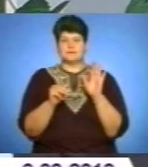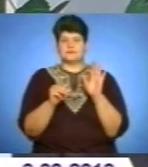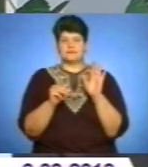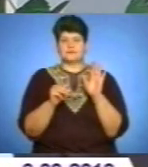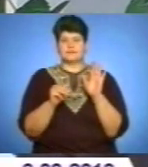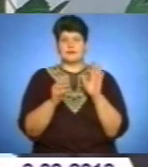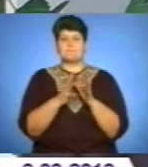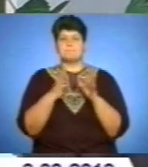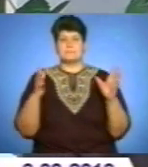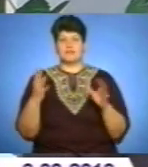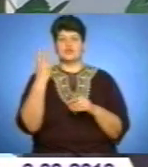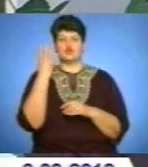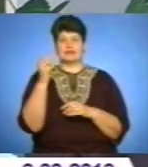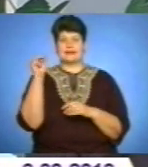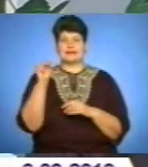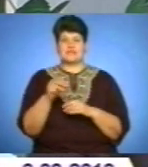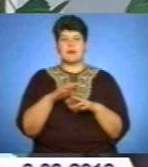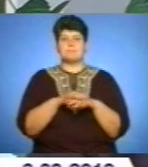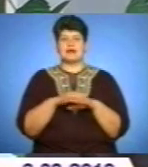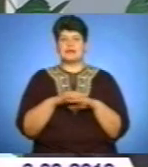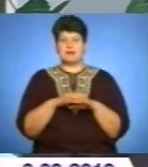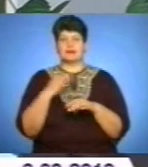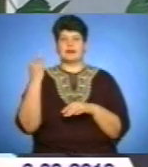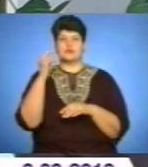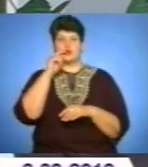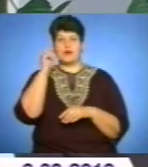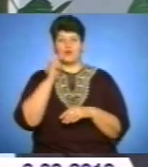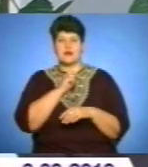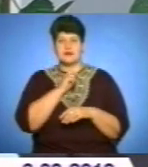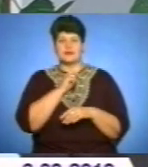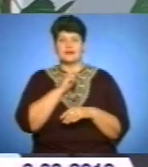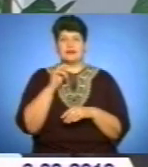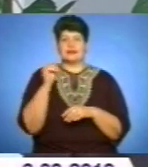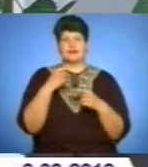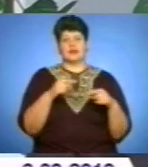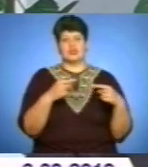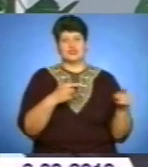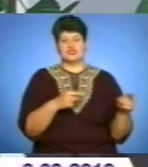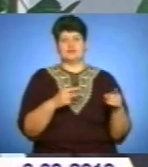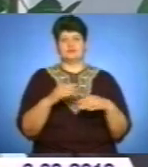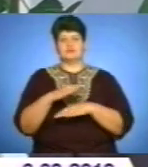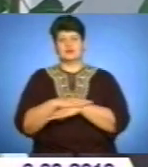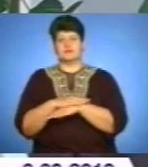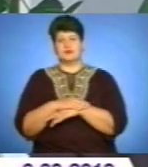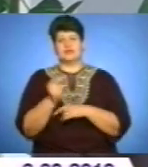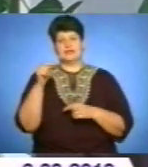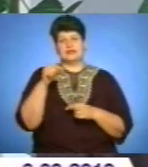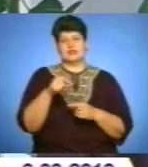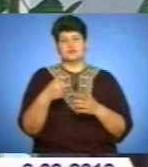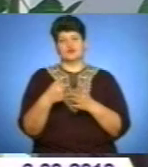більше 4 тисяч на математику і історію України, ну і на інші предмети від 1000